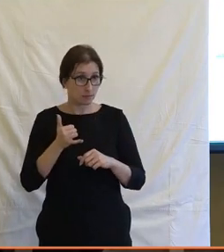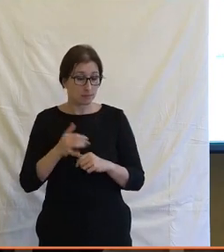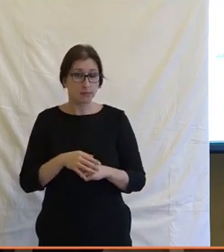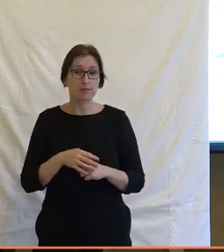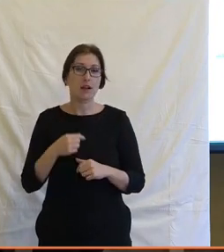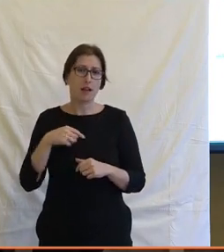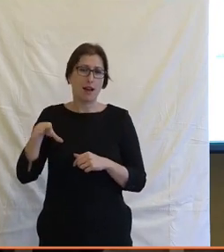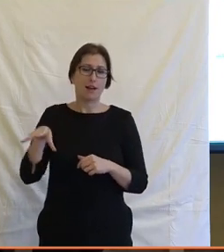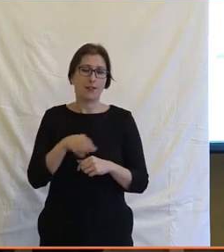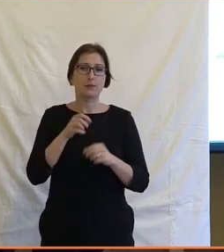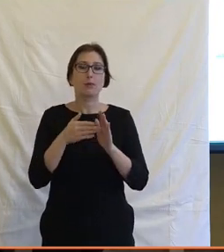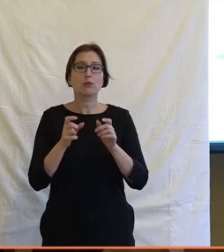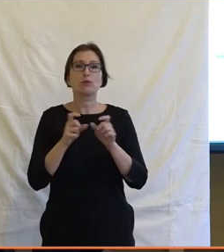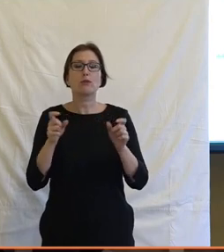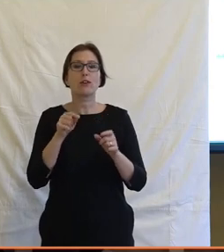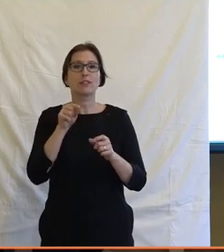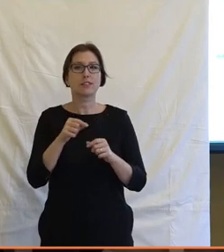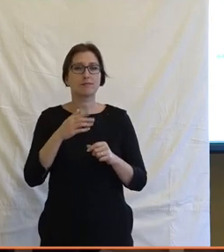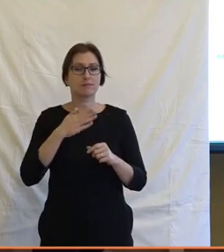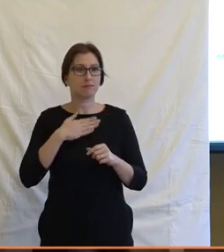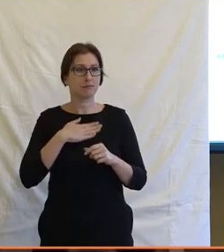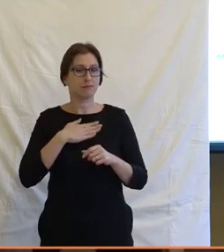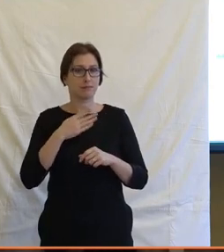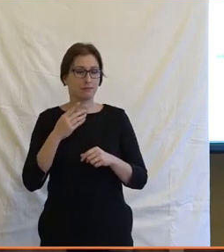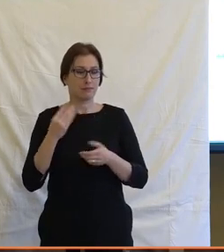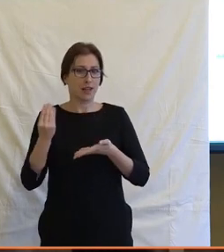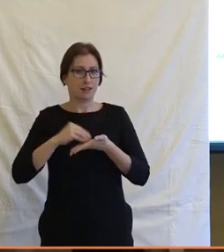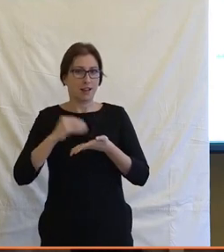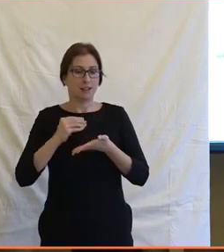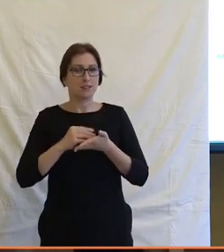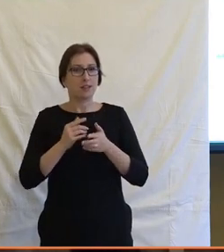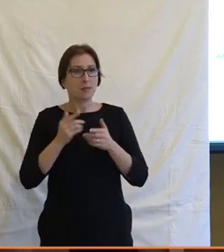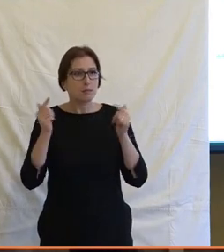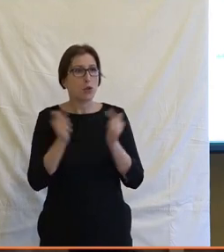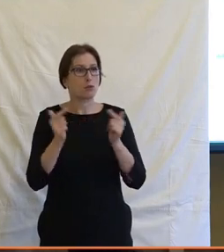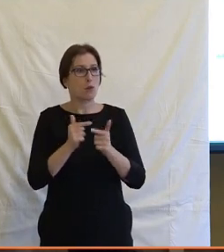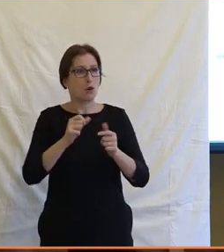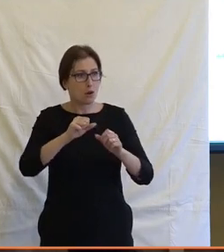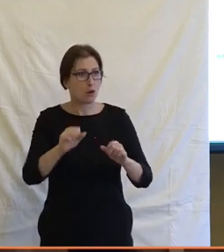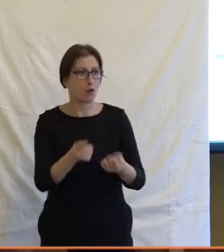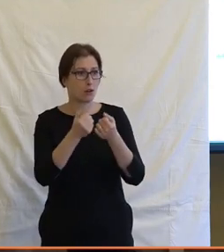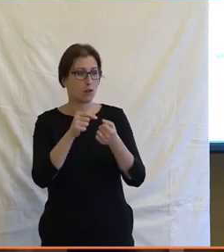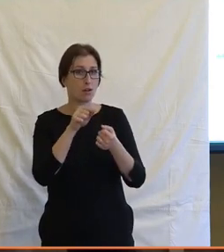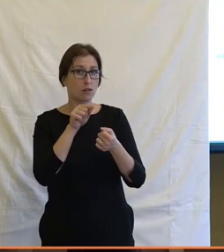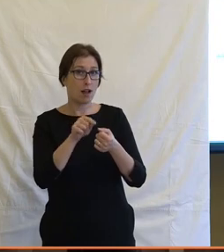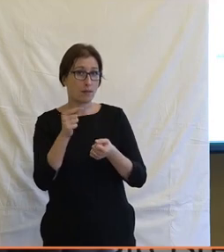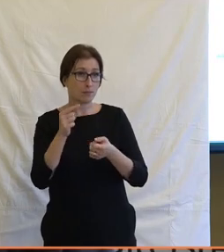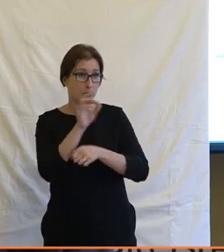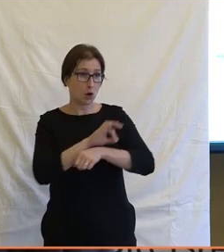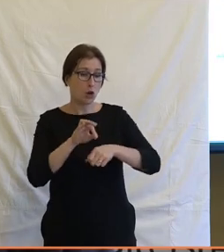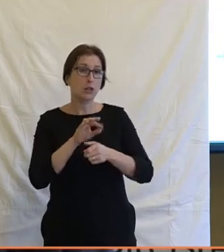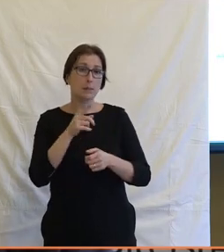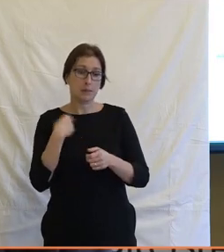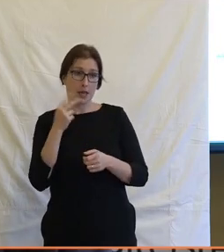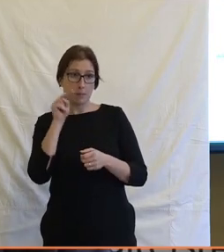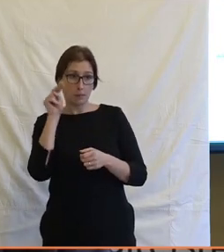Já to vezmu, protože právě tím, že vlastně pomáháme vytvářet nebo podpořili jsme i tenhle ten projekt, tak rozhodně